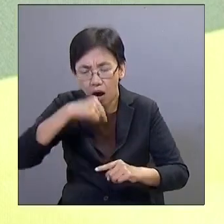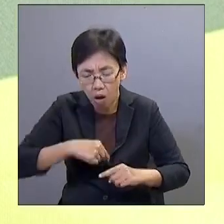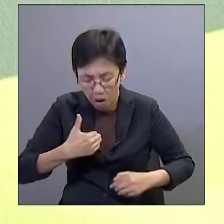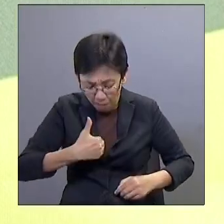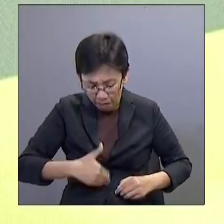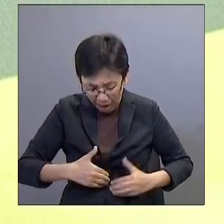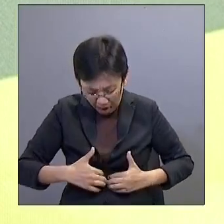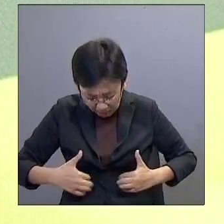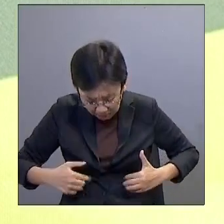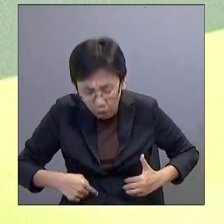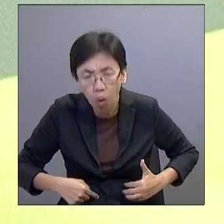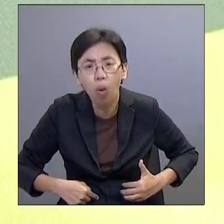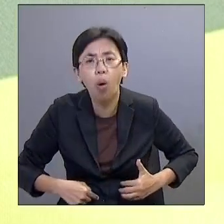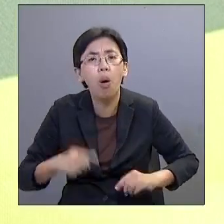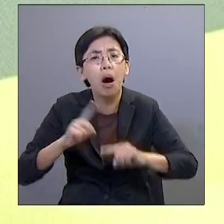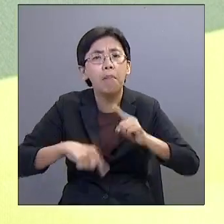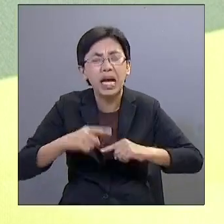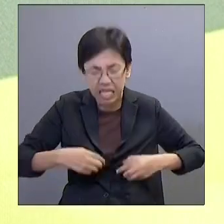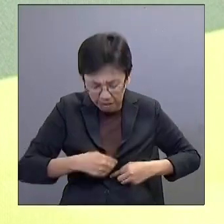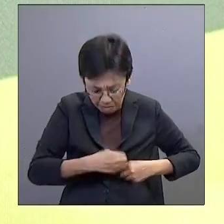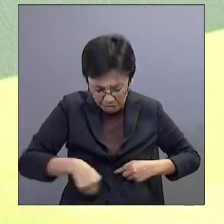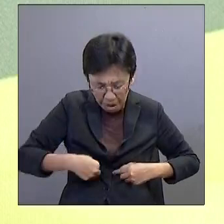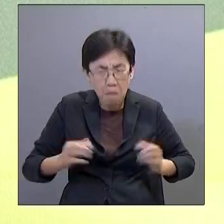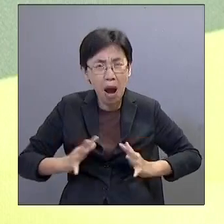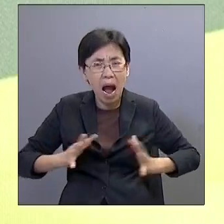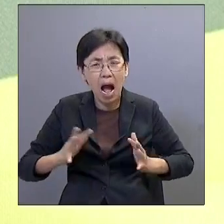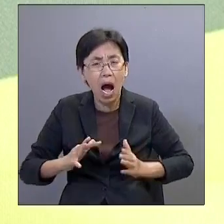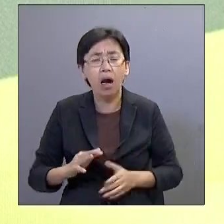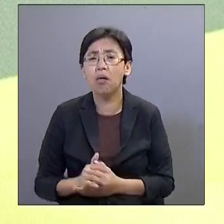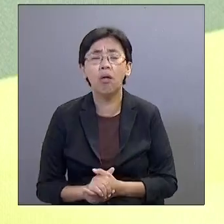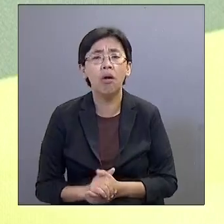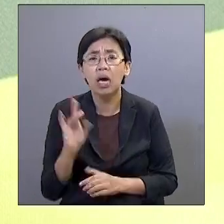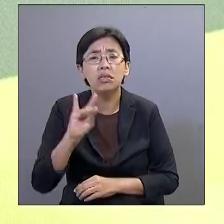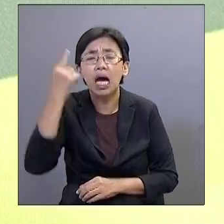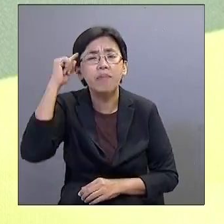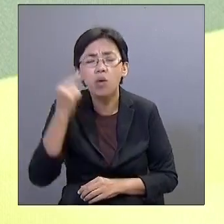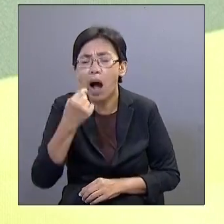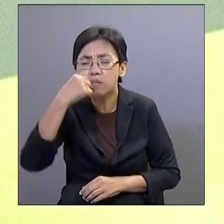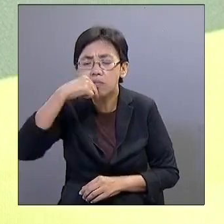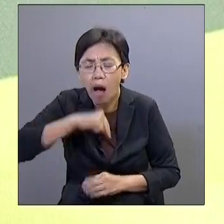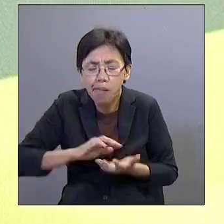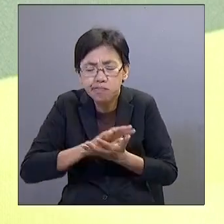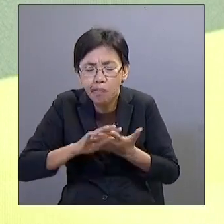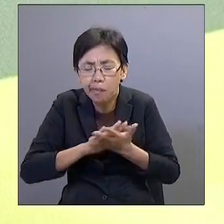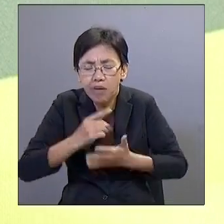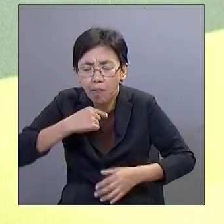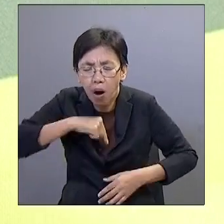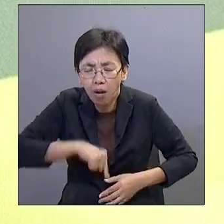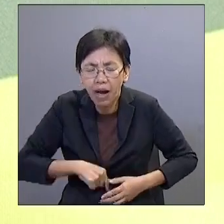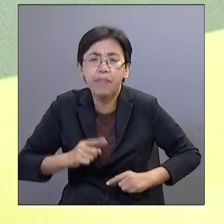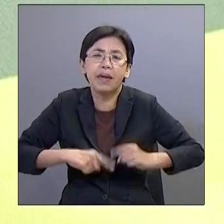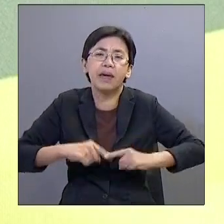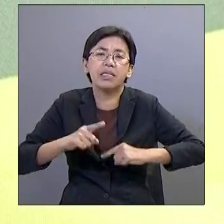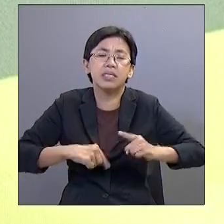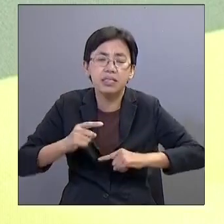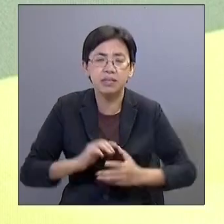โหขยะพลาสติกเต็มท้องเลยซึ่งเขาก็ไม่รู้เรื่องหรอกว่ามันคืออะไรเขาก็กินเข้าไปแต่อยากจะบอกว่าเรื่องของการตระหนักไม่ใช่แค่เรื่องของพลาส